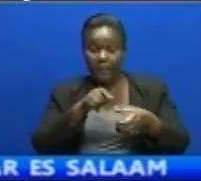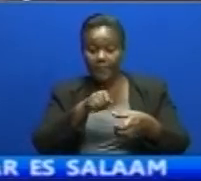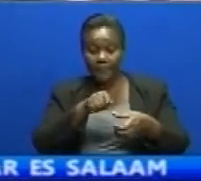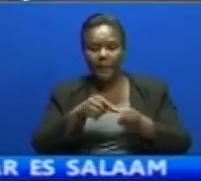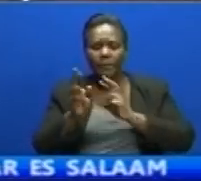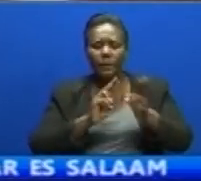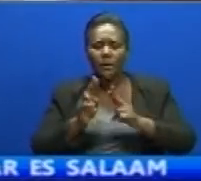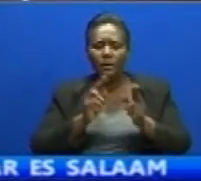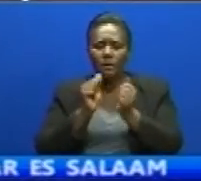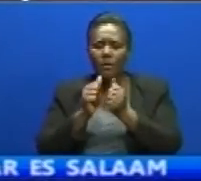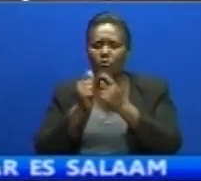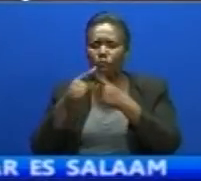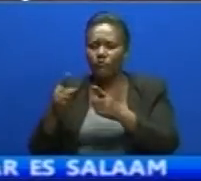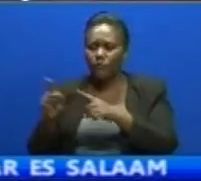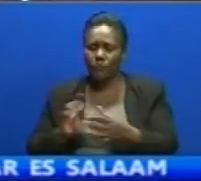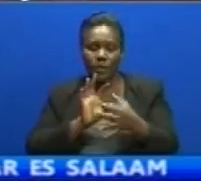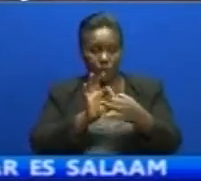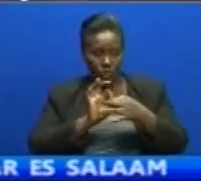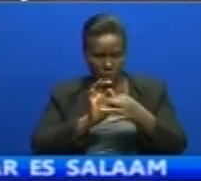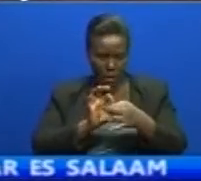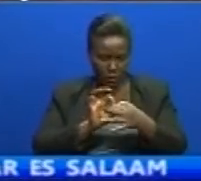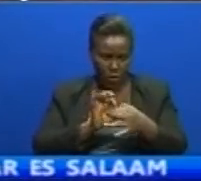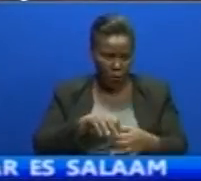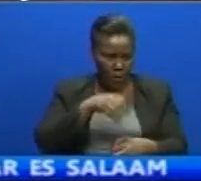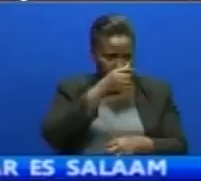maeneo mbalimbali ya ushirikiano kati ya Tanzania na Namibia.